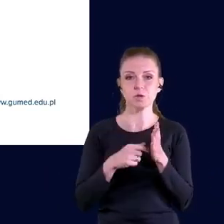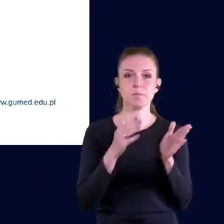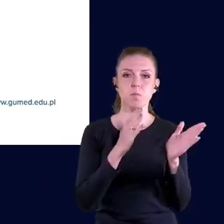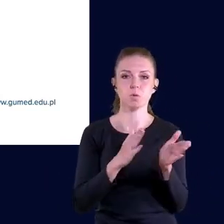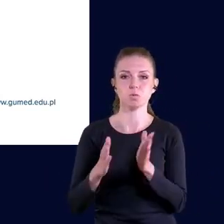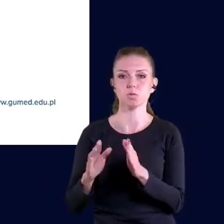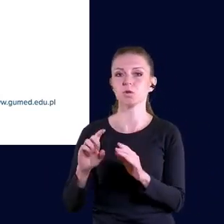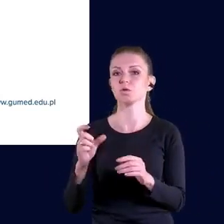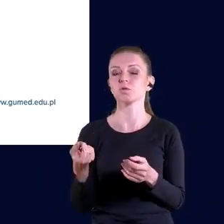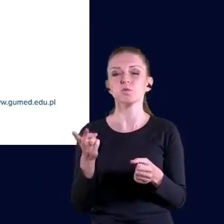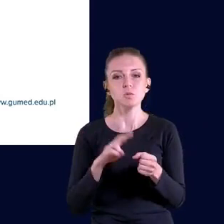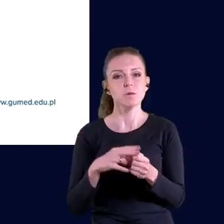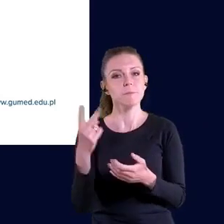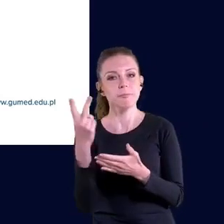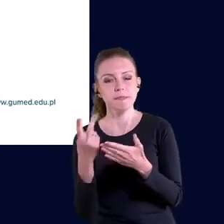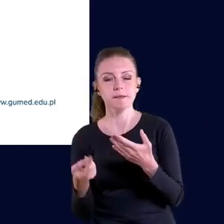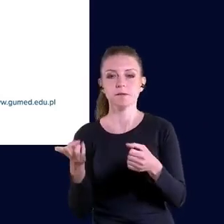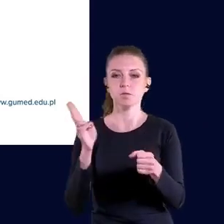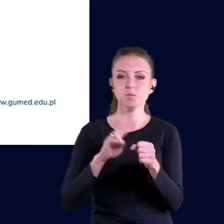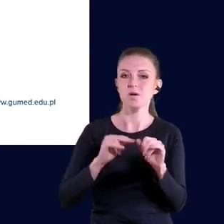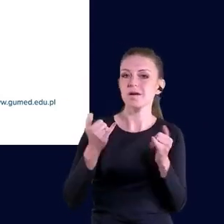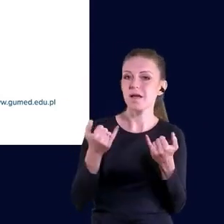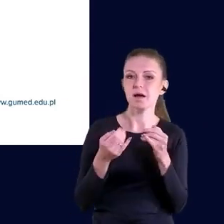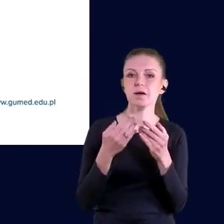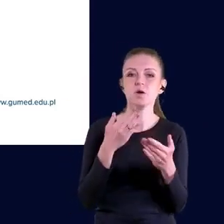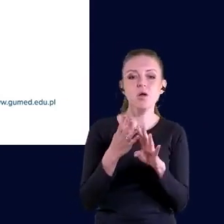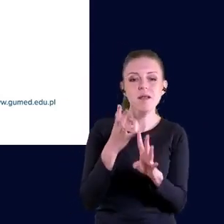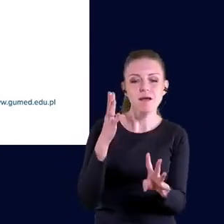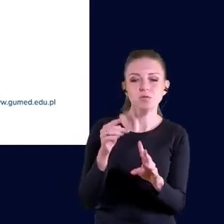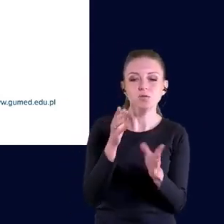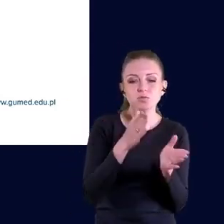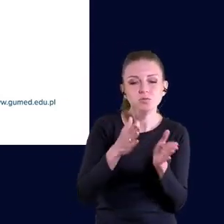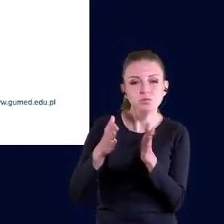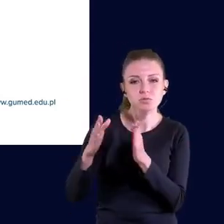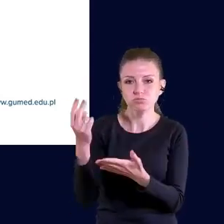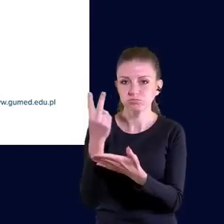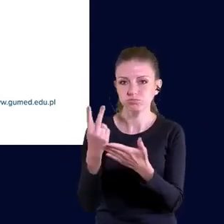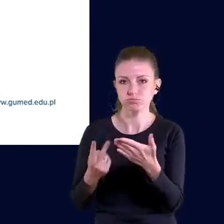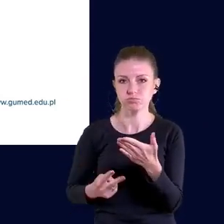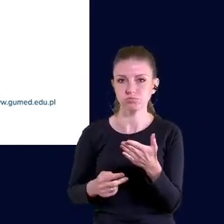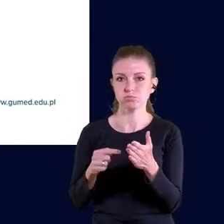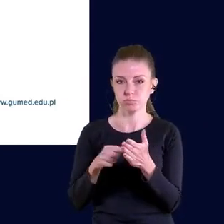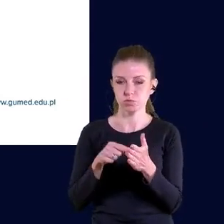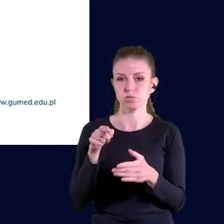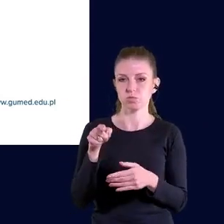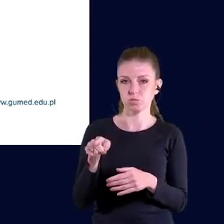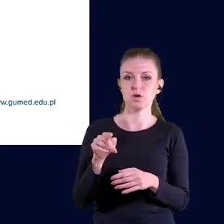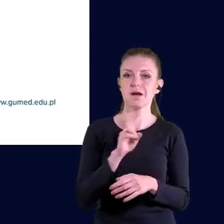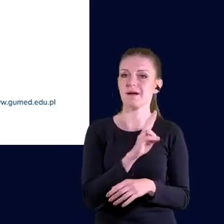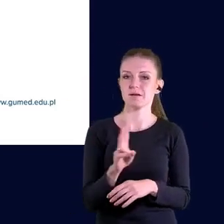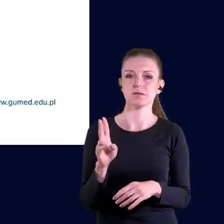reguluje co ma być przeczytane Jak ma być przeczytane w jakiejkolwiek warsztat przeczytane i to oznacza po prostu że każdy element który ma być